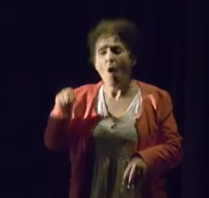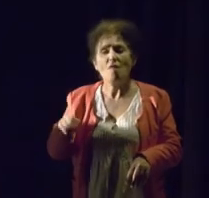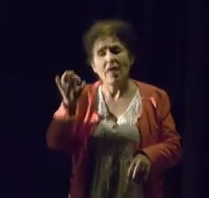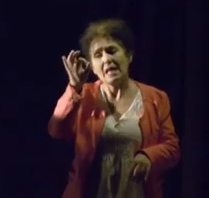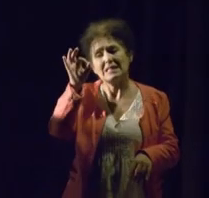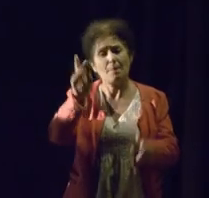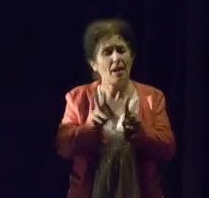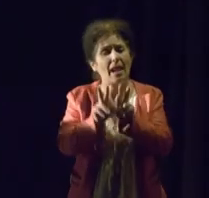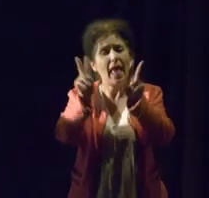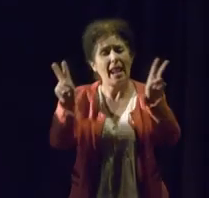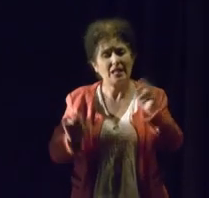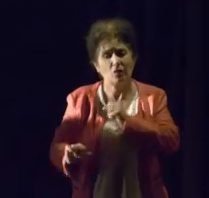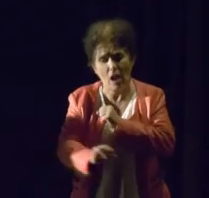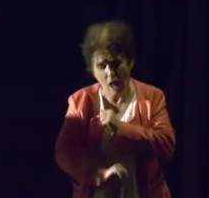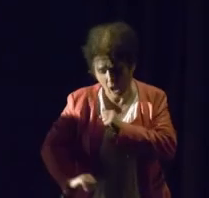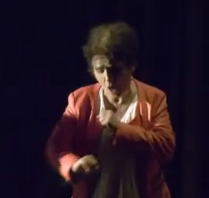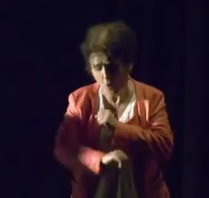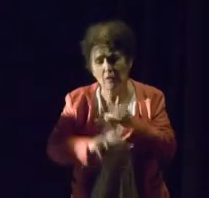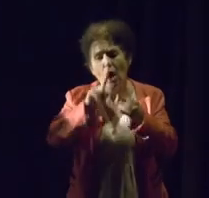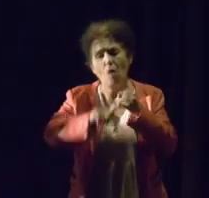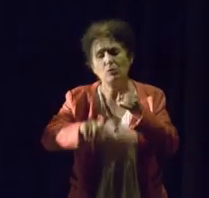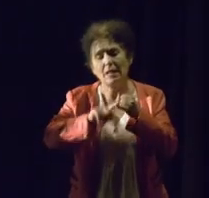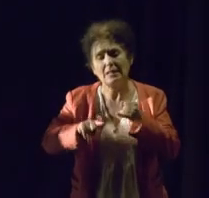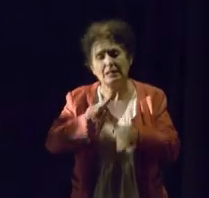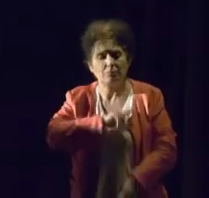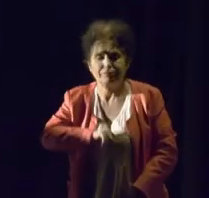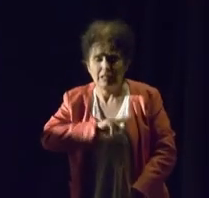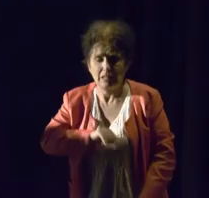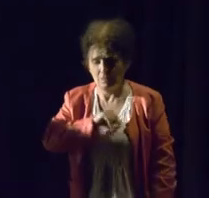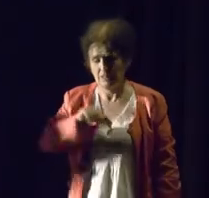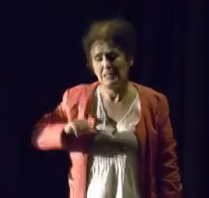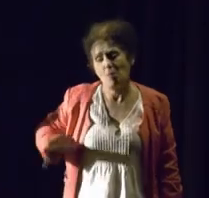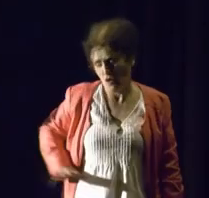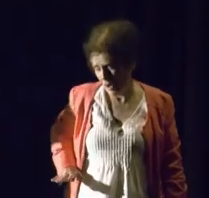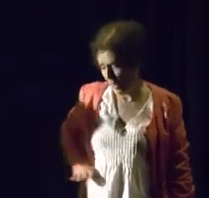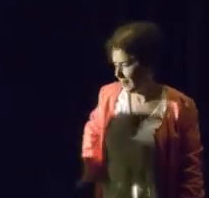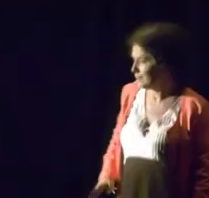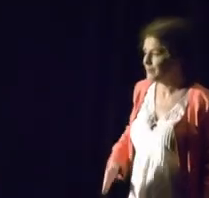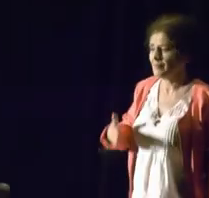степен од развој на науката, последиците ги трпи само жената. Благодарам.